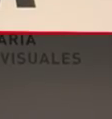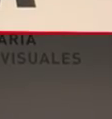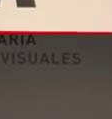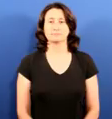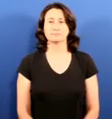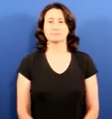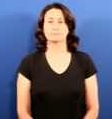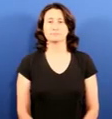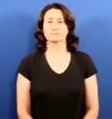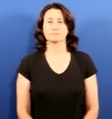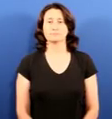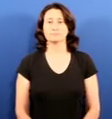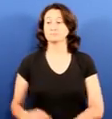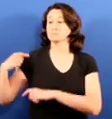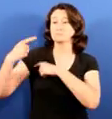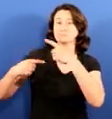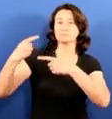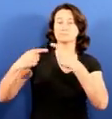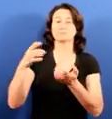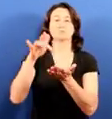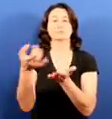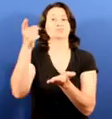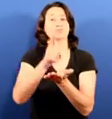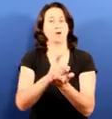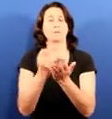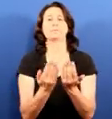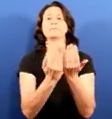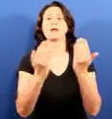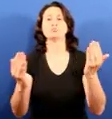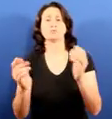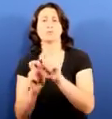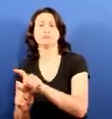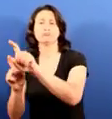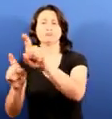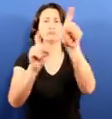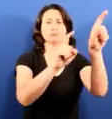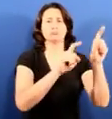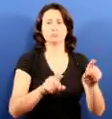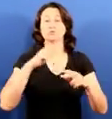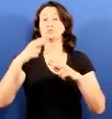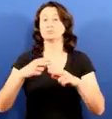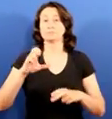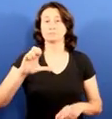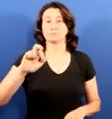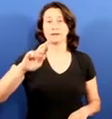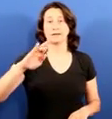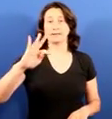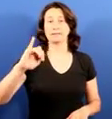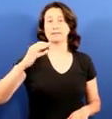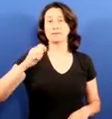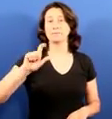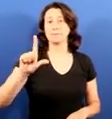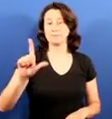Bizkaiko Foru Aldundiko kultura zuzendaria den Gonzalo Olabarriak RTBL Bizkaia 2012 arte plastikoen aurtengo edizioa aurkeztu